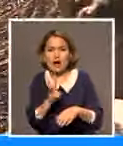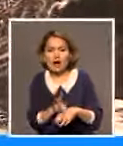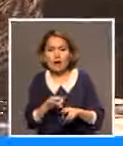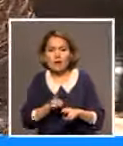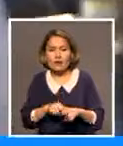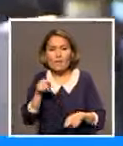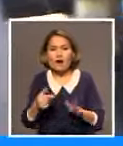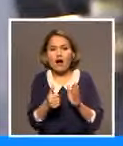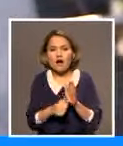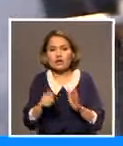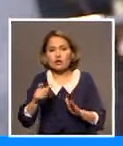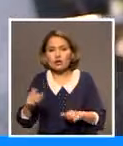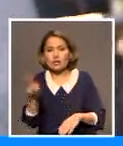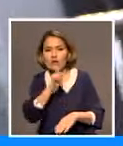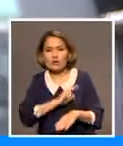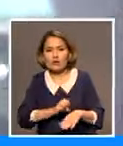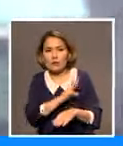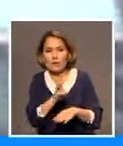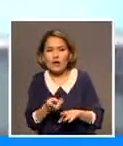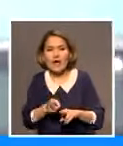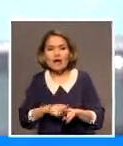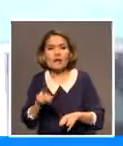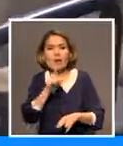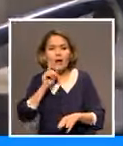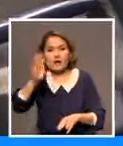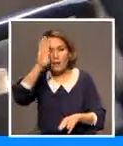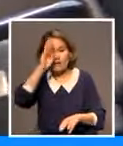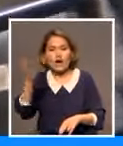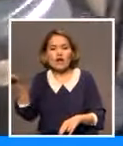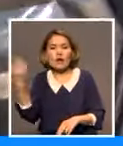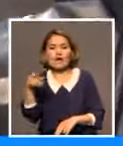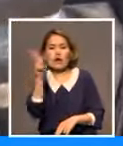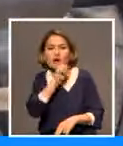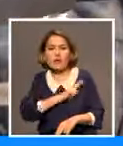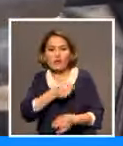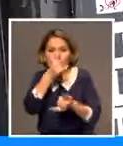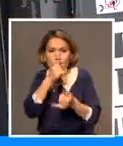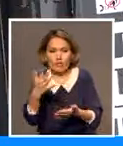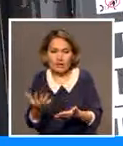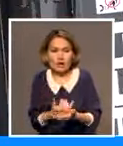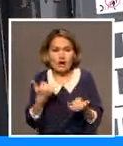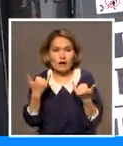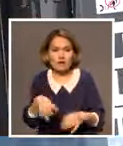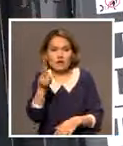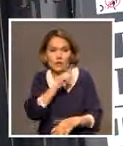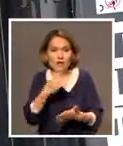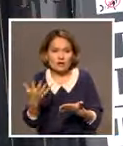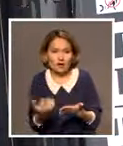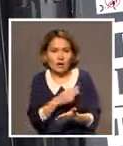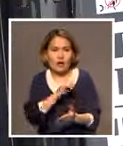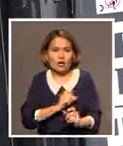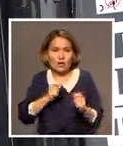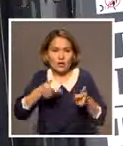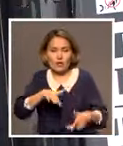жұмыс табуына көмектескен. Солардың қатарында Есбол да бар. Ол бұдан бұрын өткен жәрмеңкеде жұмыс тапқан. Жұмыспен қамту